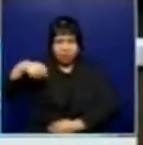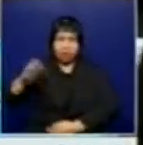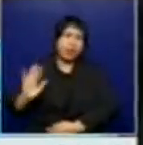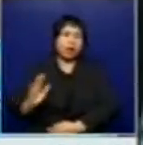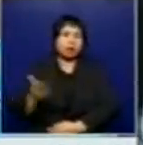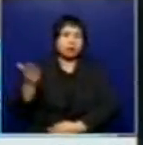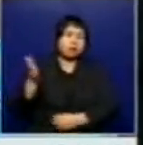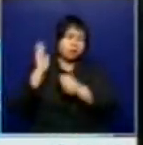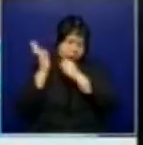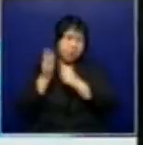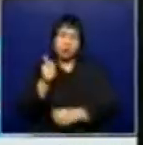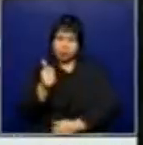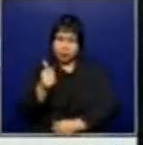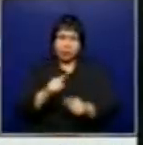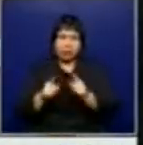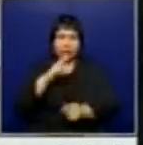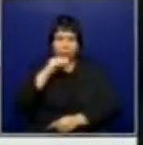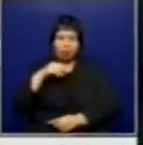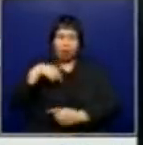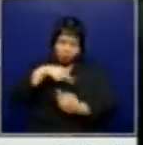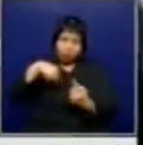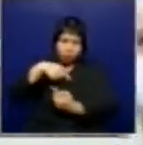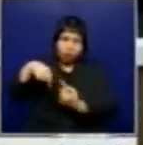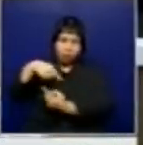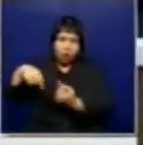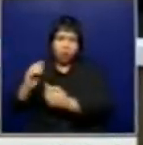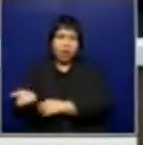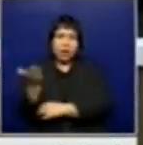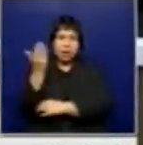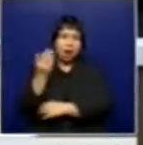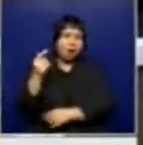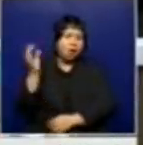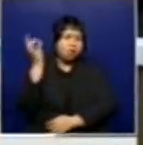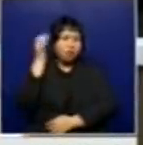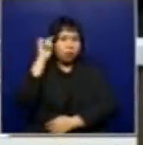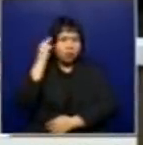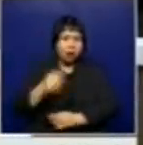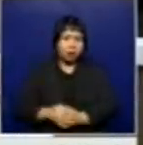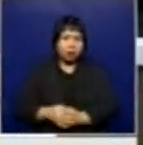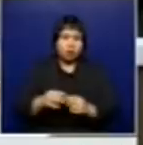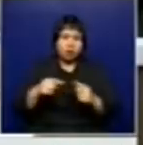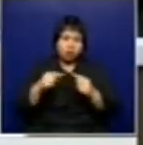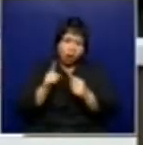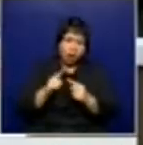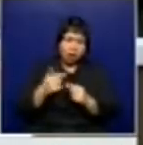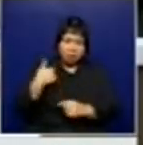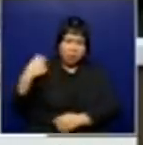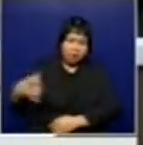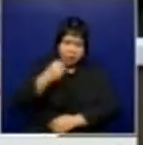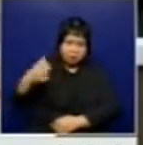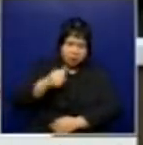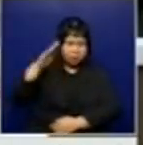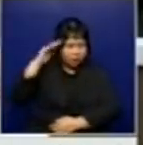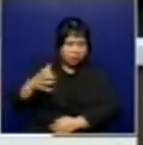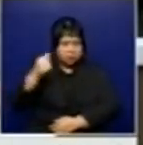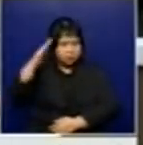ท่านผู้นี้อภิปรายดีครับแต่ซ้ำซากบุกไปเว้นมาตั้งแต่ตอนเช้าผมฟังไม่รู้เรื่องเลยพูดแต่เรื่องการไปวัดรัฐประหารอยู่อย่างเดียวผมว่าน่